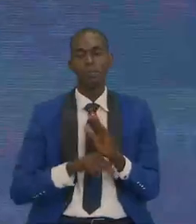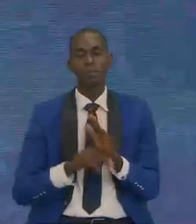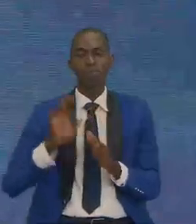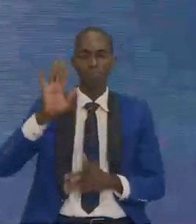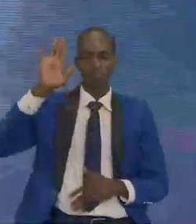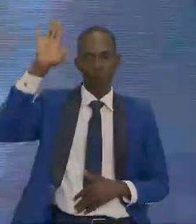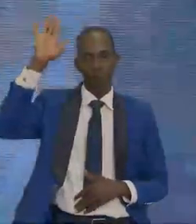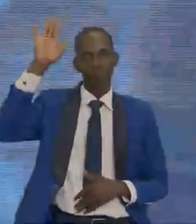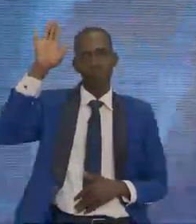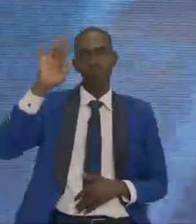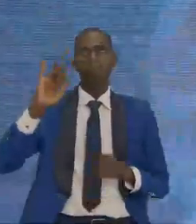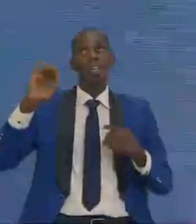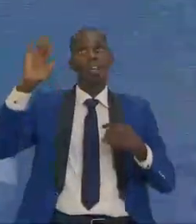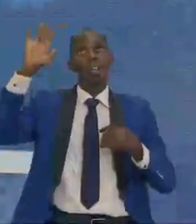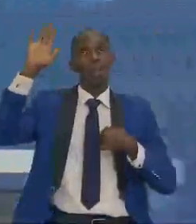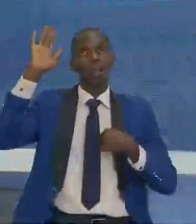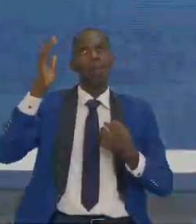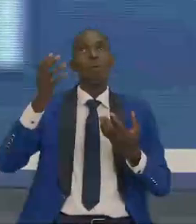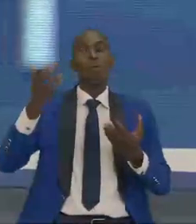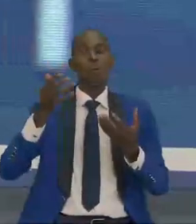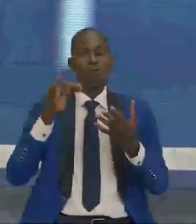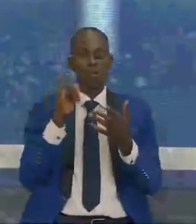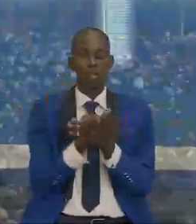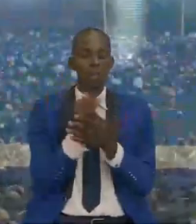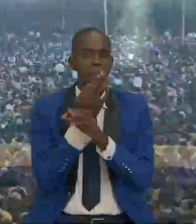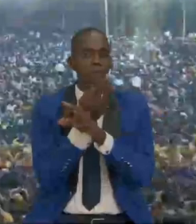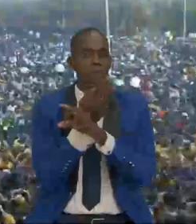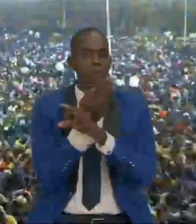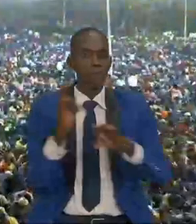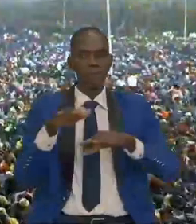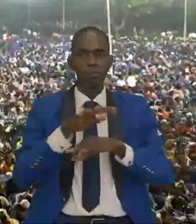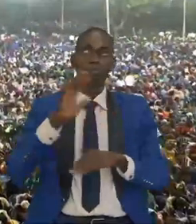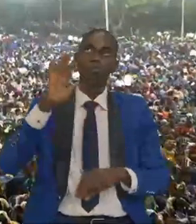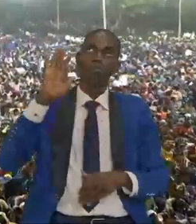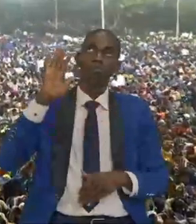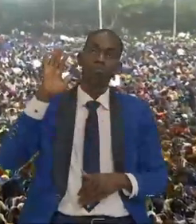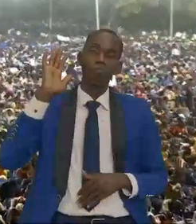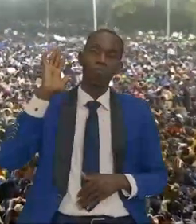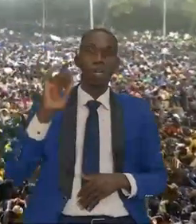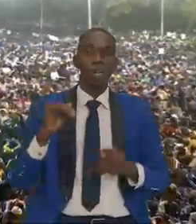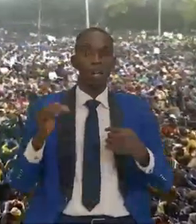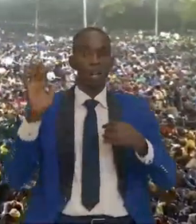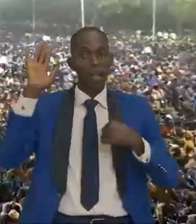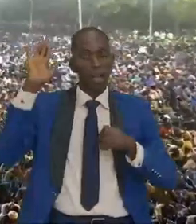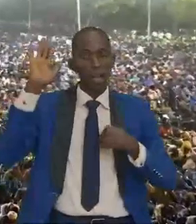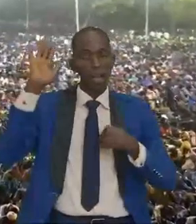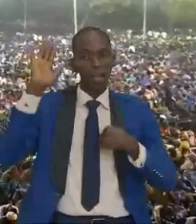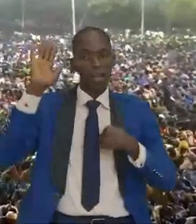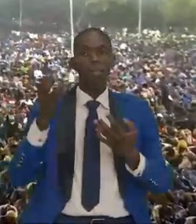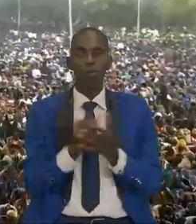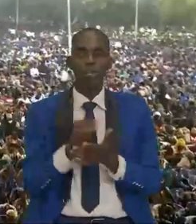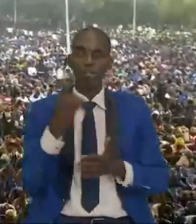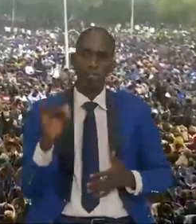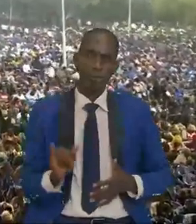oui, je veux le pardon du Seigneur. Je veux cette libération,